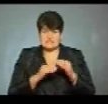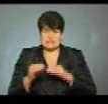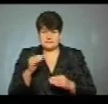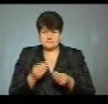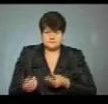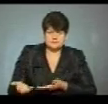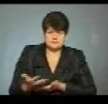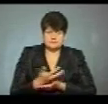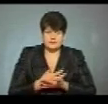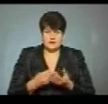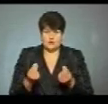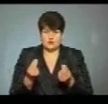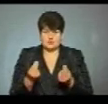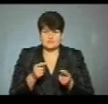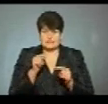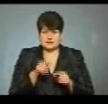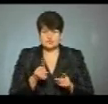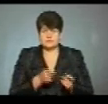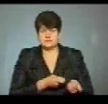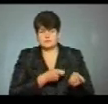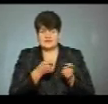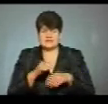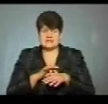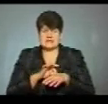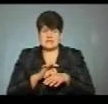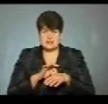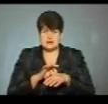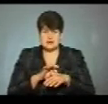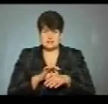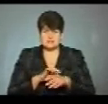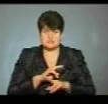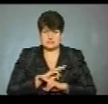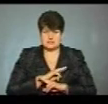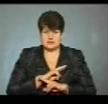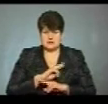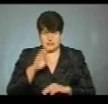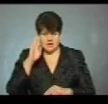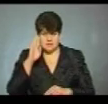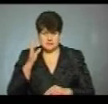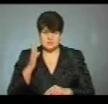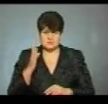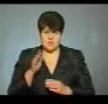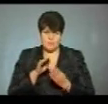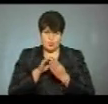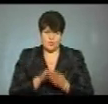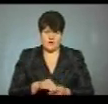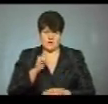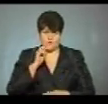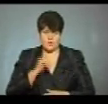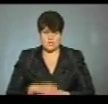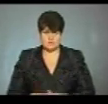сусідніх селах збираємо кошти на те, щоб доставити тіла загиблих на поховання в